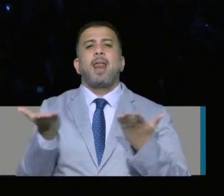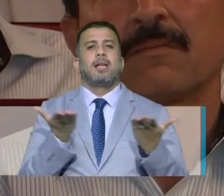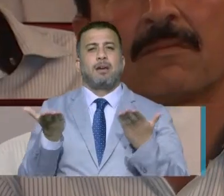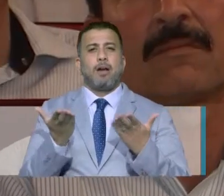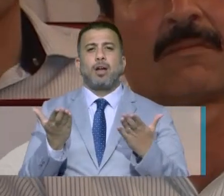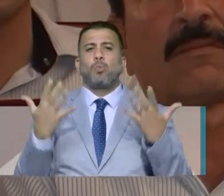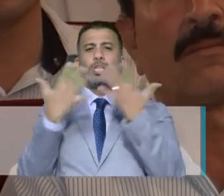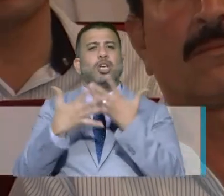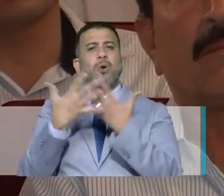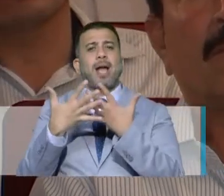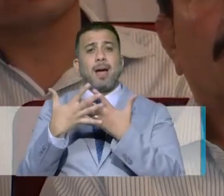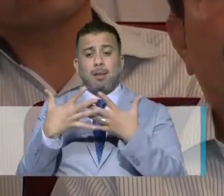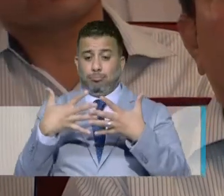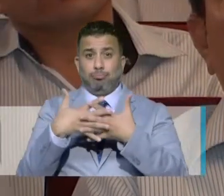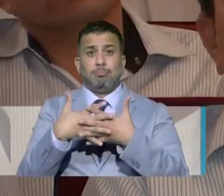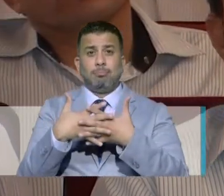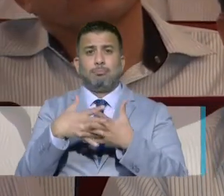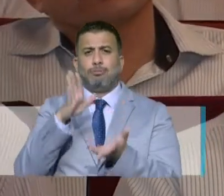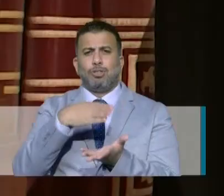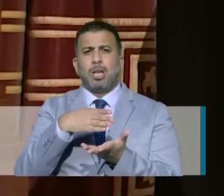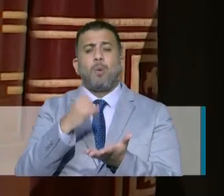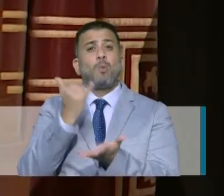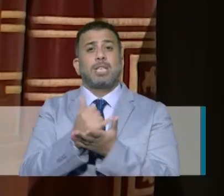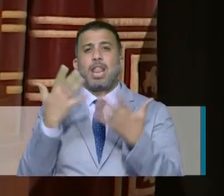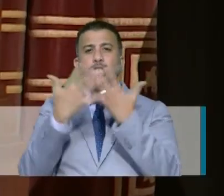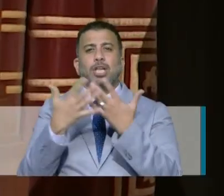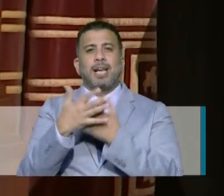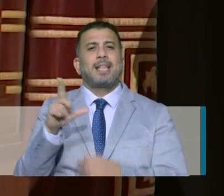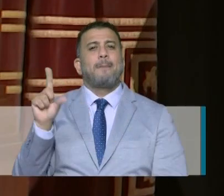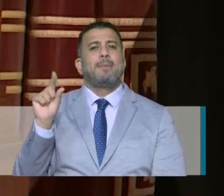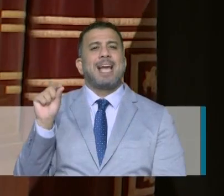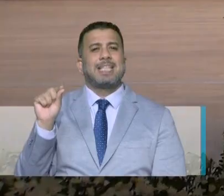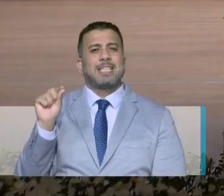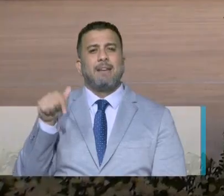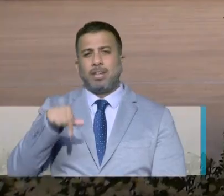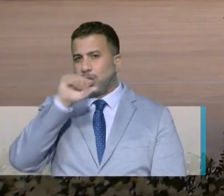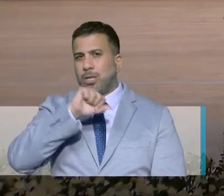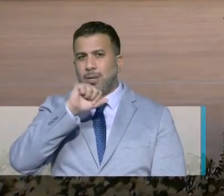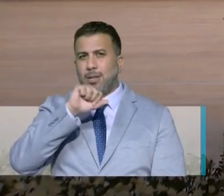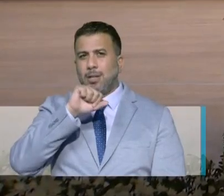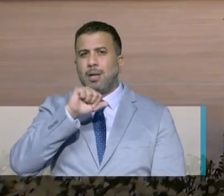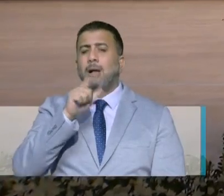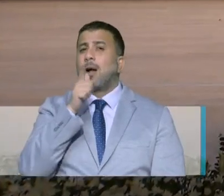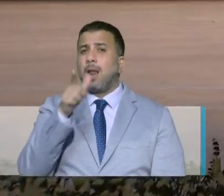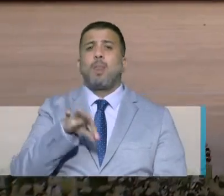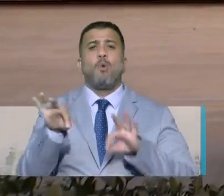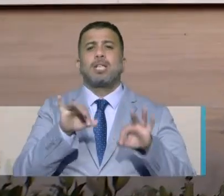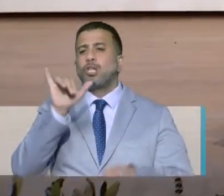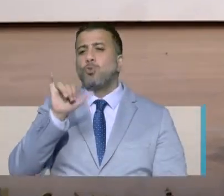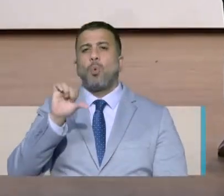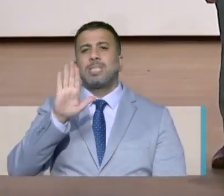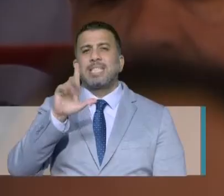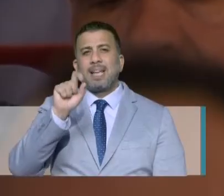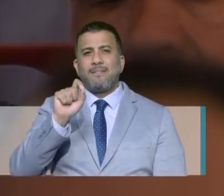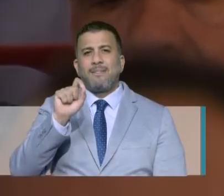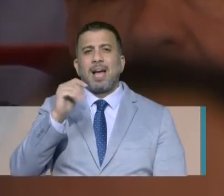بحضور مديري الادارات والشركاء الاستراتيجيين وممثلي شركات الامتياز في الاماره وقال المهندس